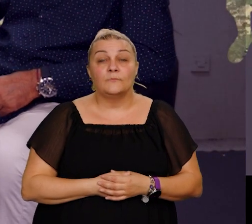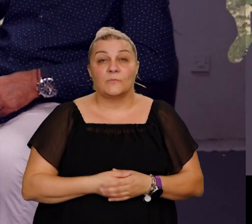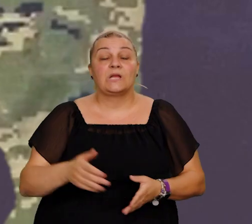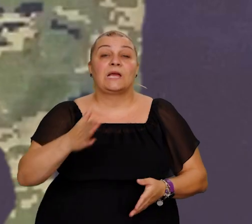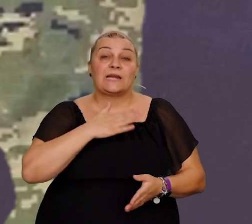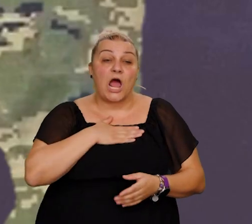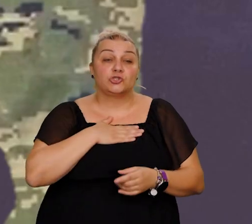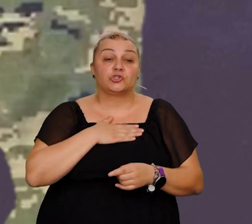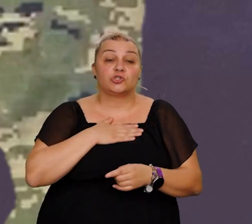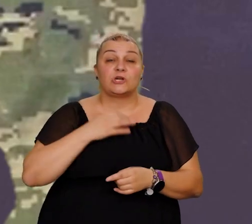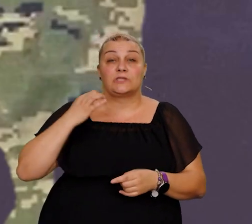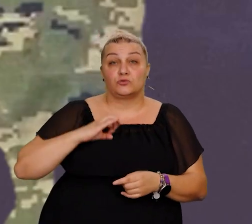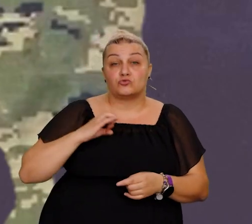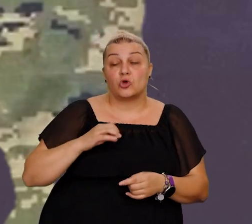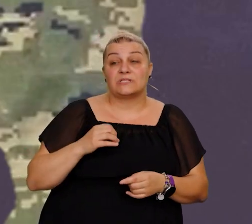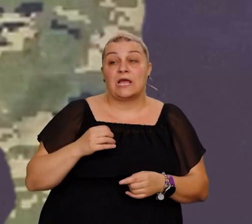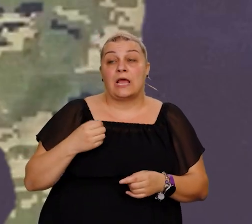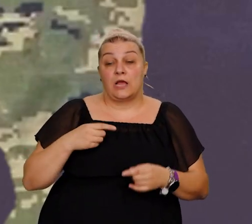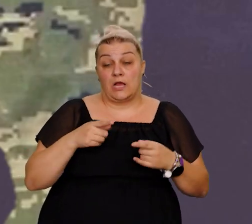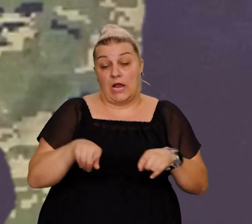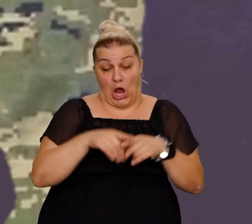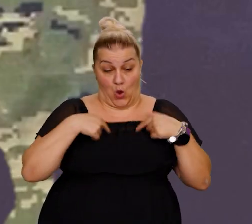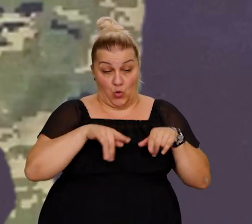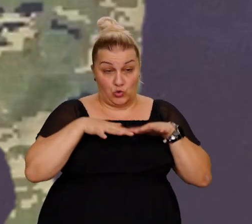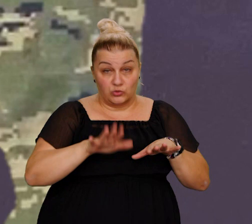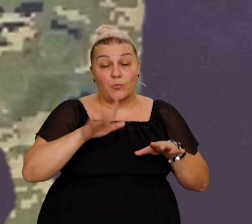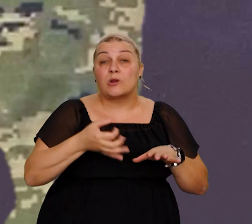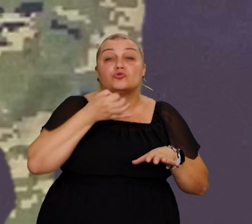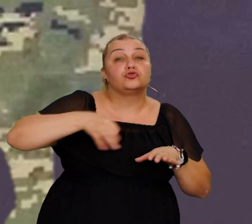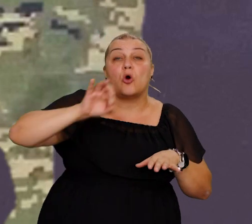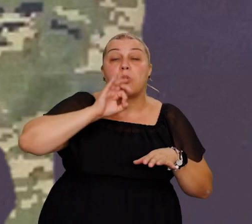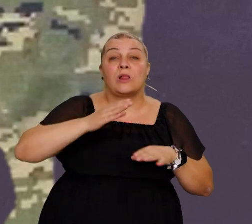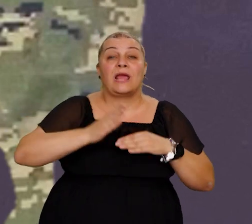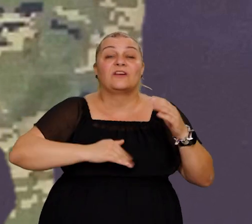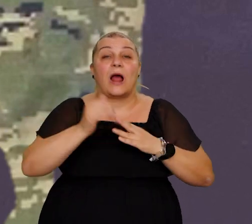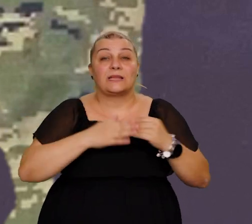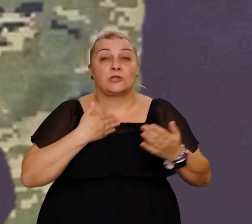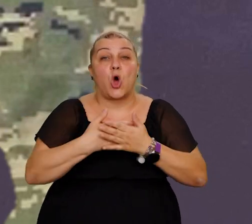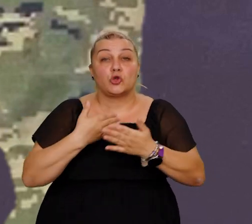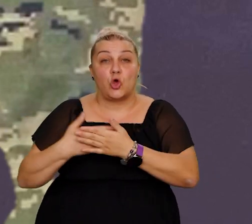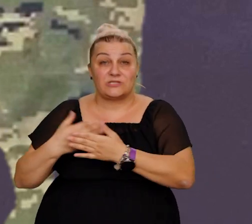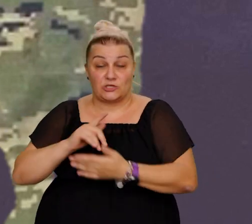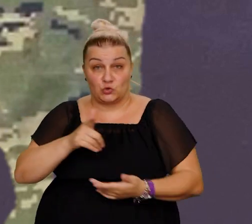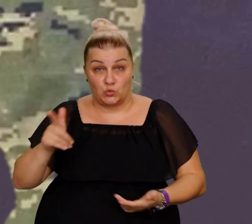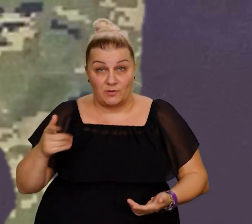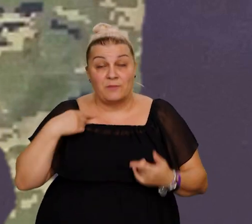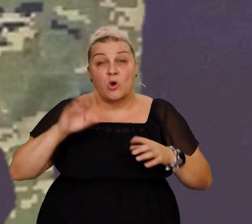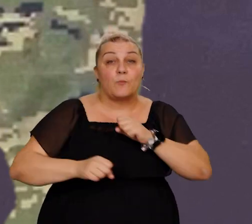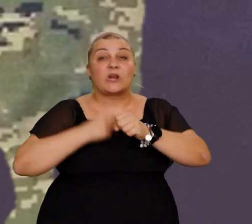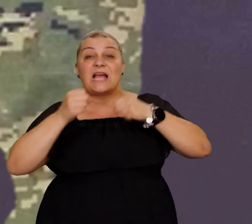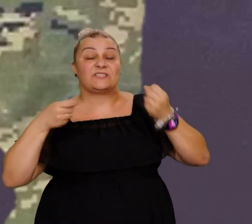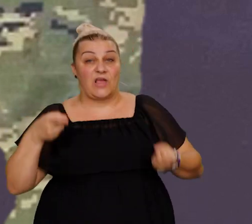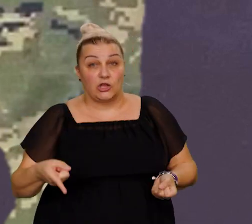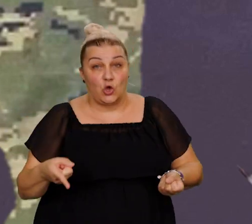Pa naš zadatak i kao ljudi je da uspostavljamo što kvalitetnije odnose i kontakte sa drugima i da razvijamo to